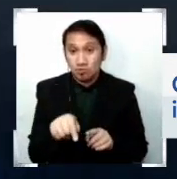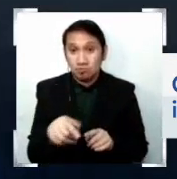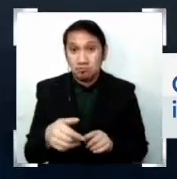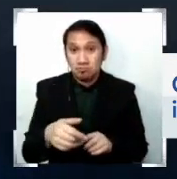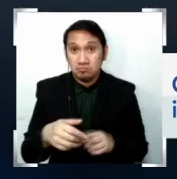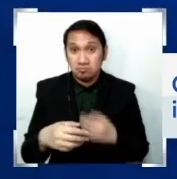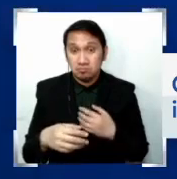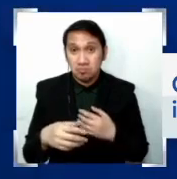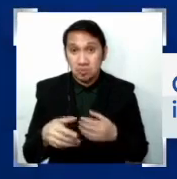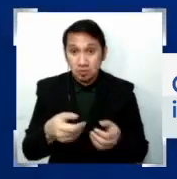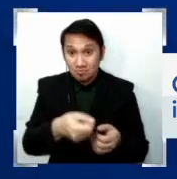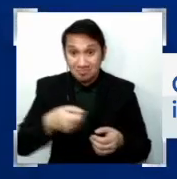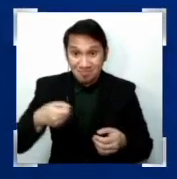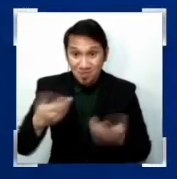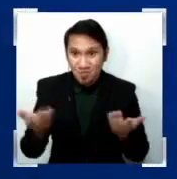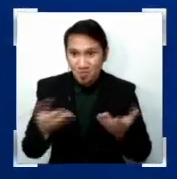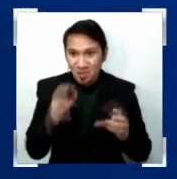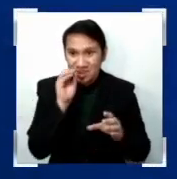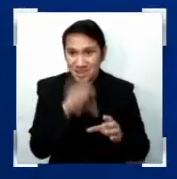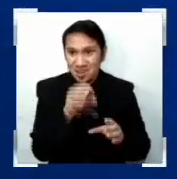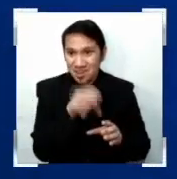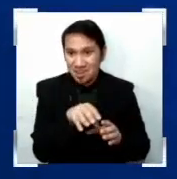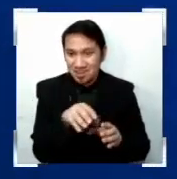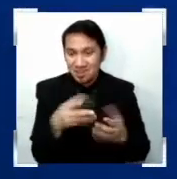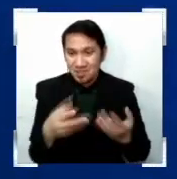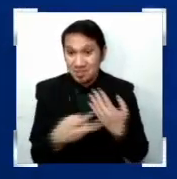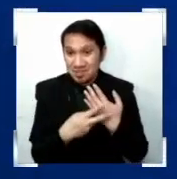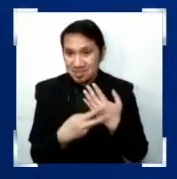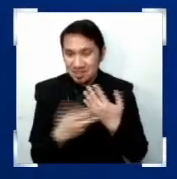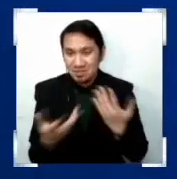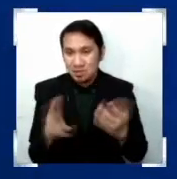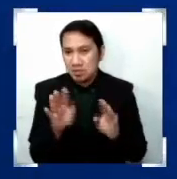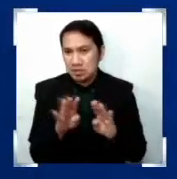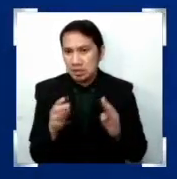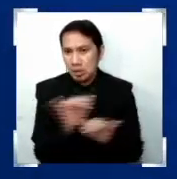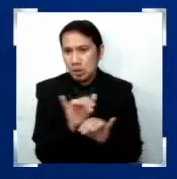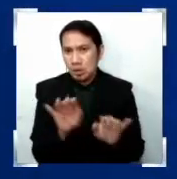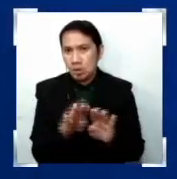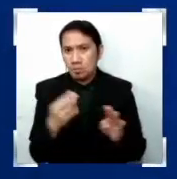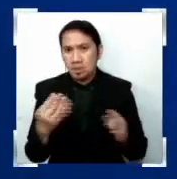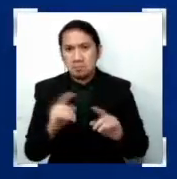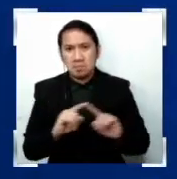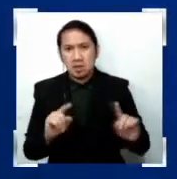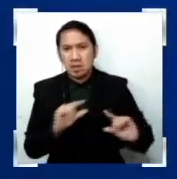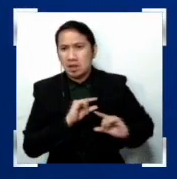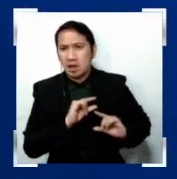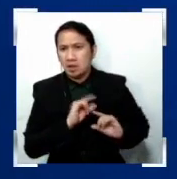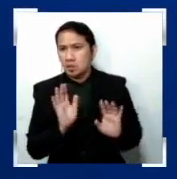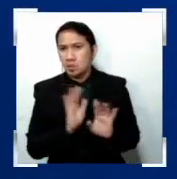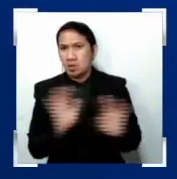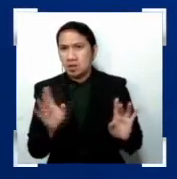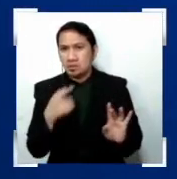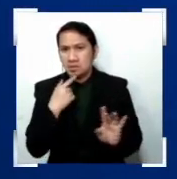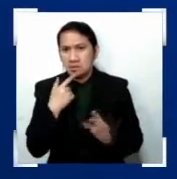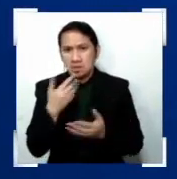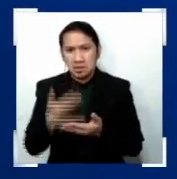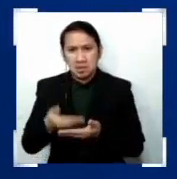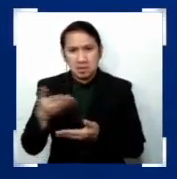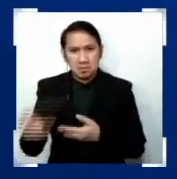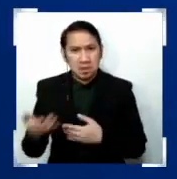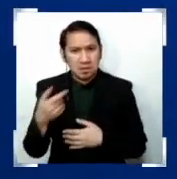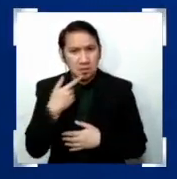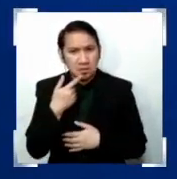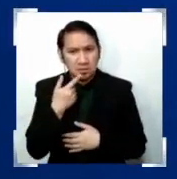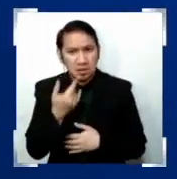gwardiya sa kanyang pwesto. Utusan po itong security guard ng nasabing pawn shop na bumili ng pansit which is about